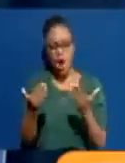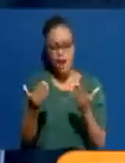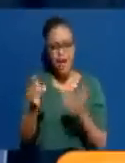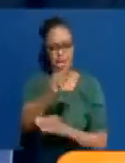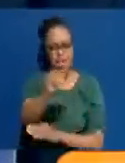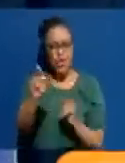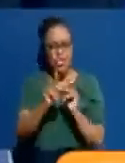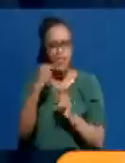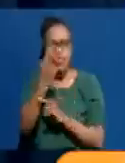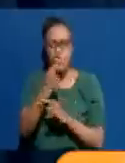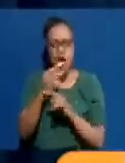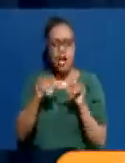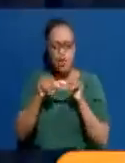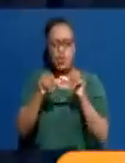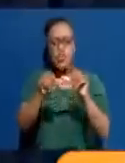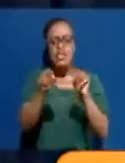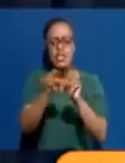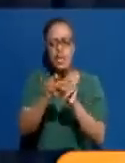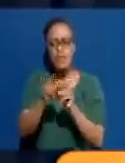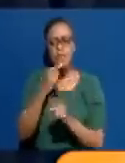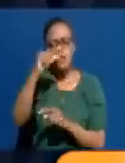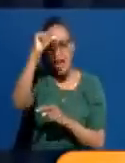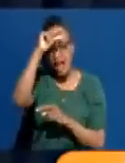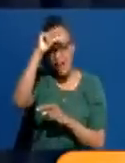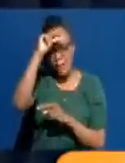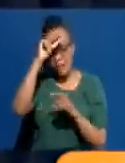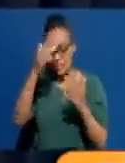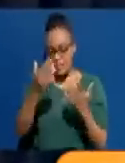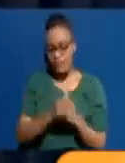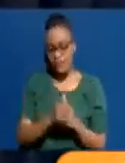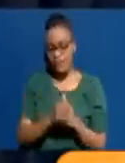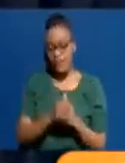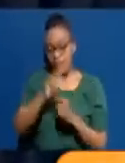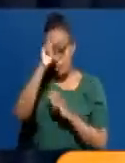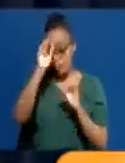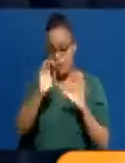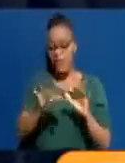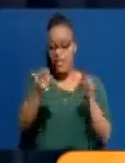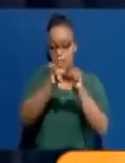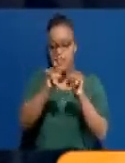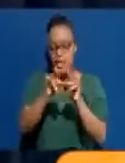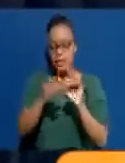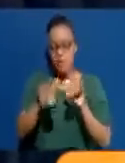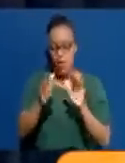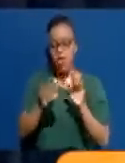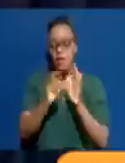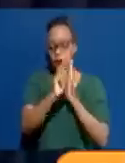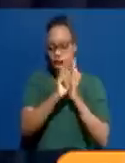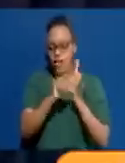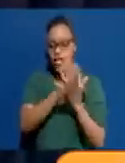Are you a commentator for anarchy? The same way you are writing and glorifying